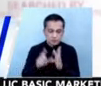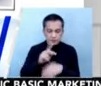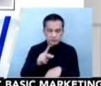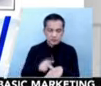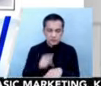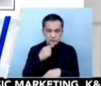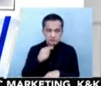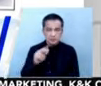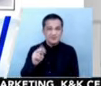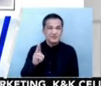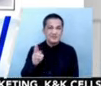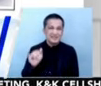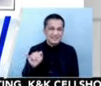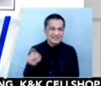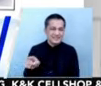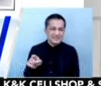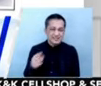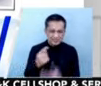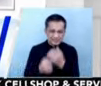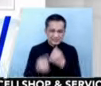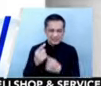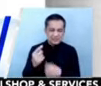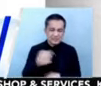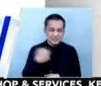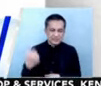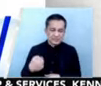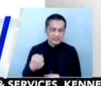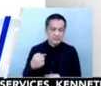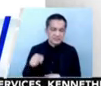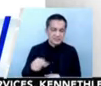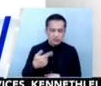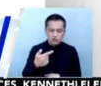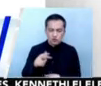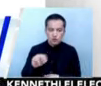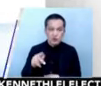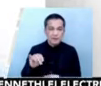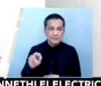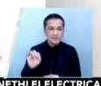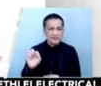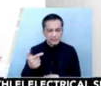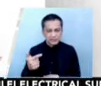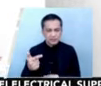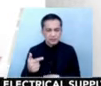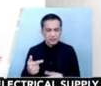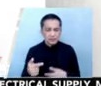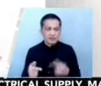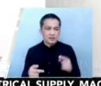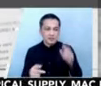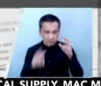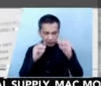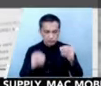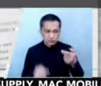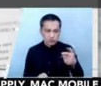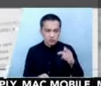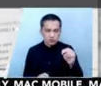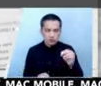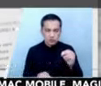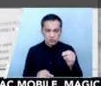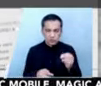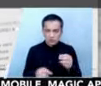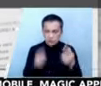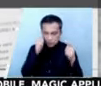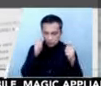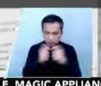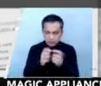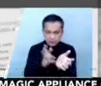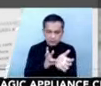NBI na iisa lang ang Chinese national na si Gu Waping at Mayor Go base sa kanilang fingerprints. Pilipino lang